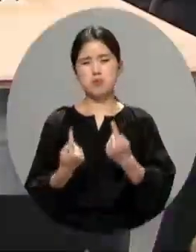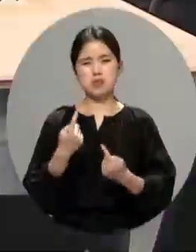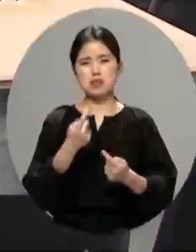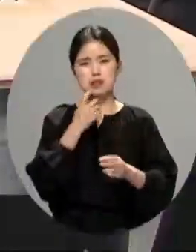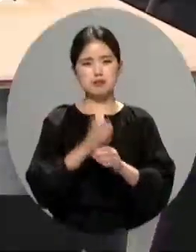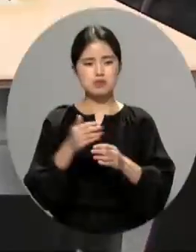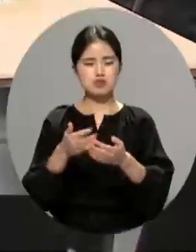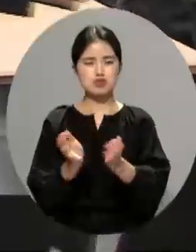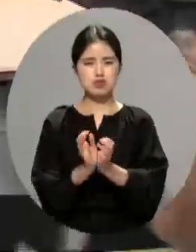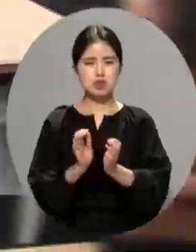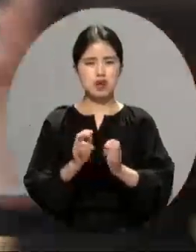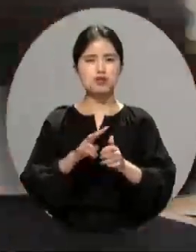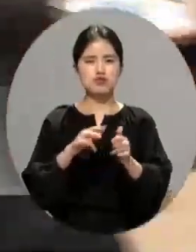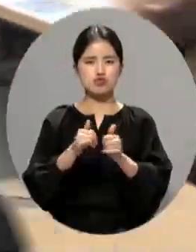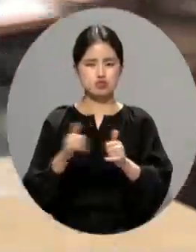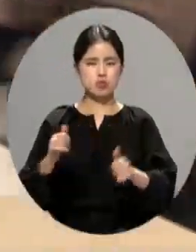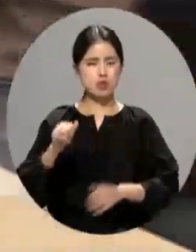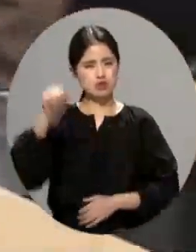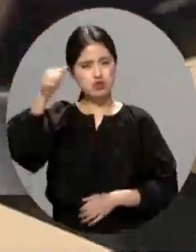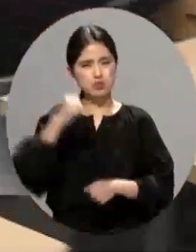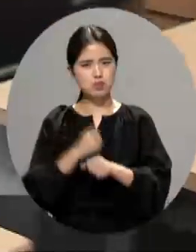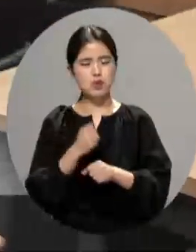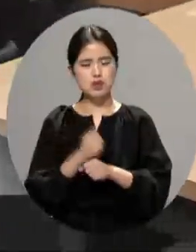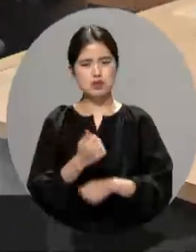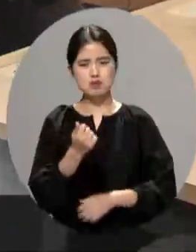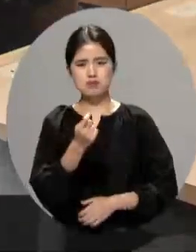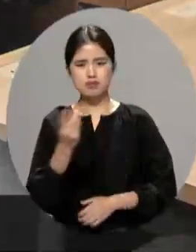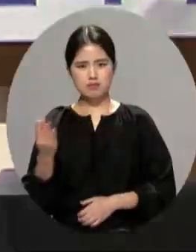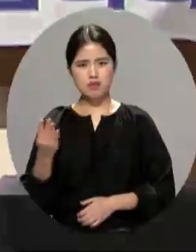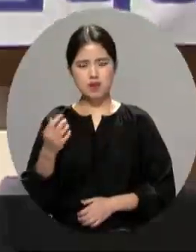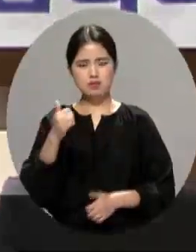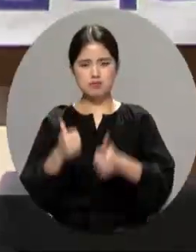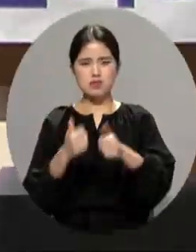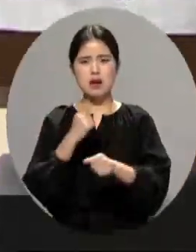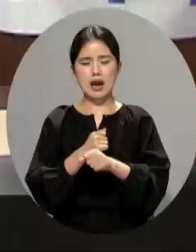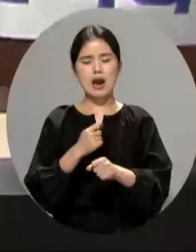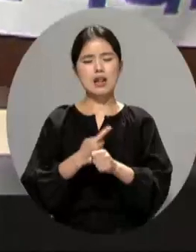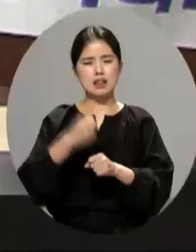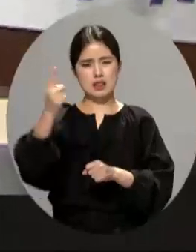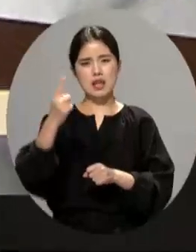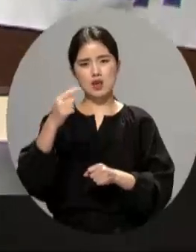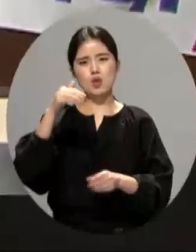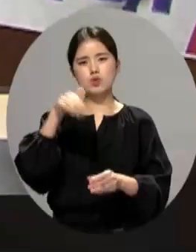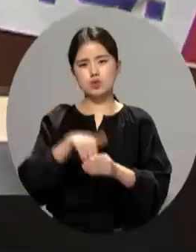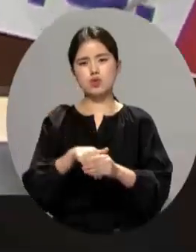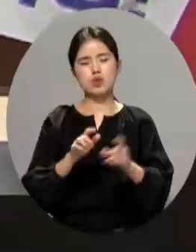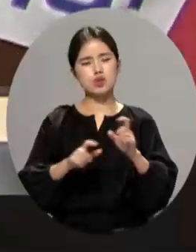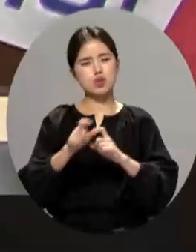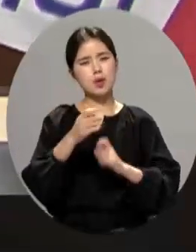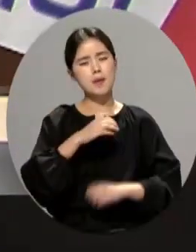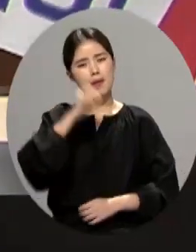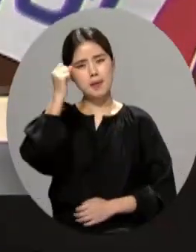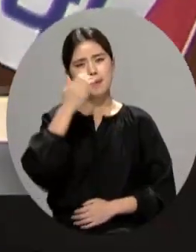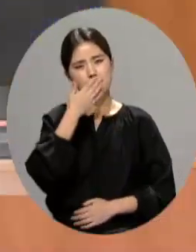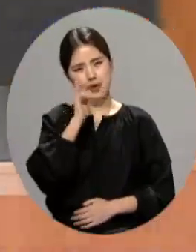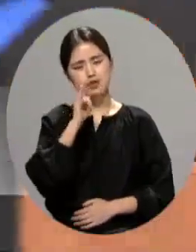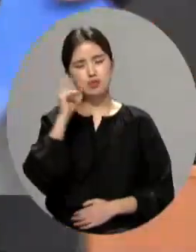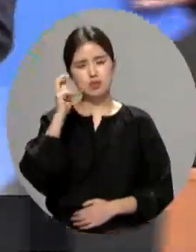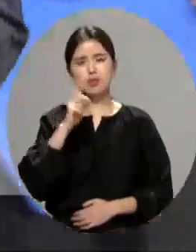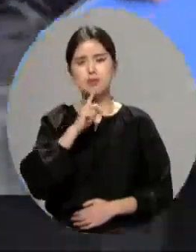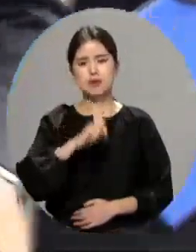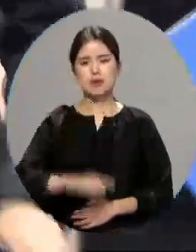후보가 출마해 다자구도로 치러질 내년 총선이 훨씬 당선 가능성이 높다는 내부 분석도 영향을 미친